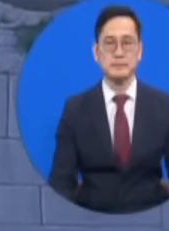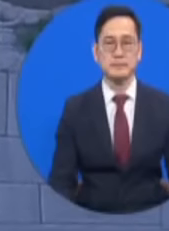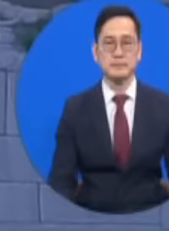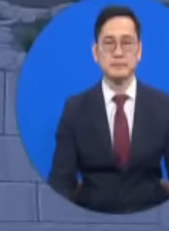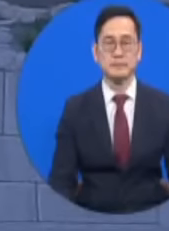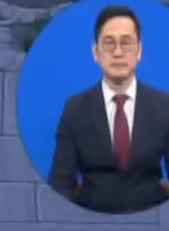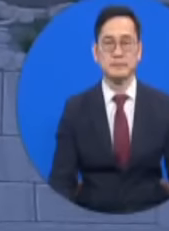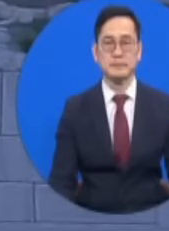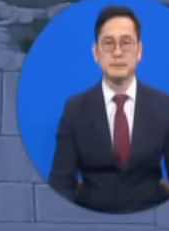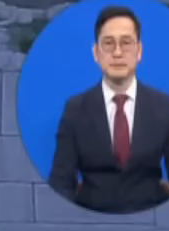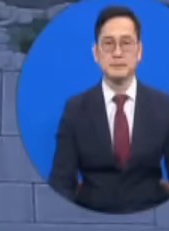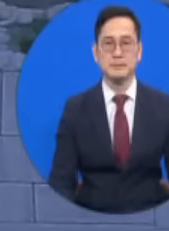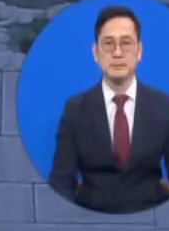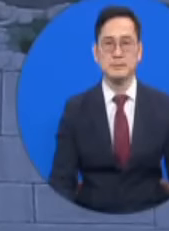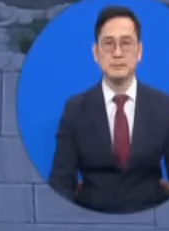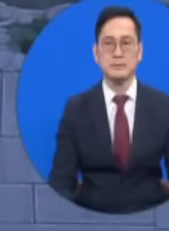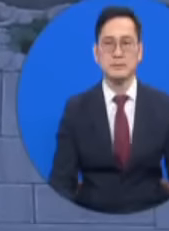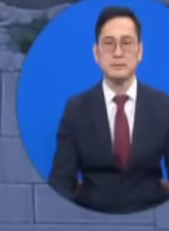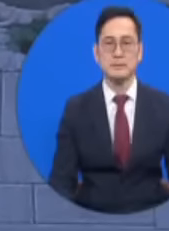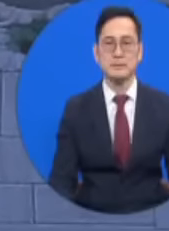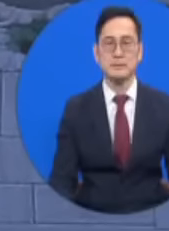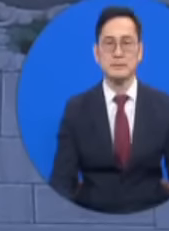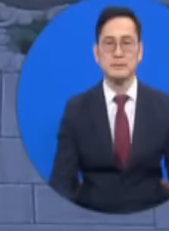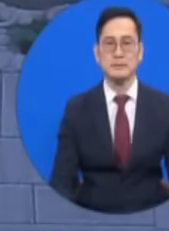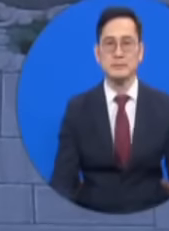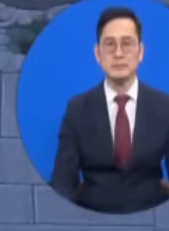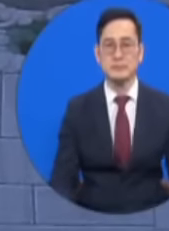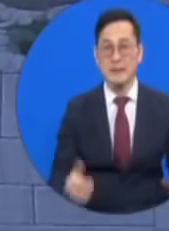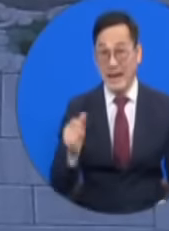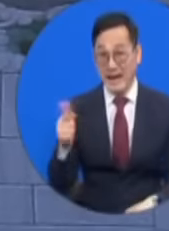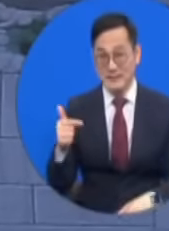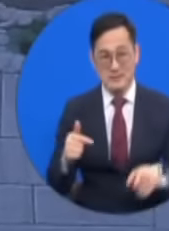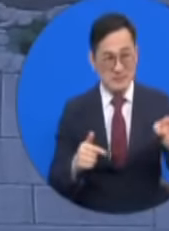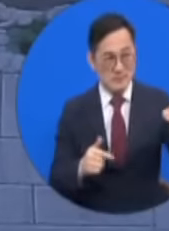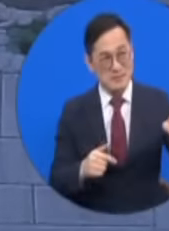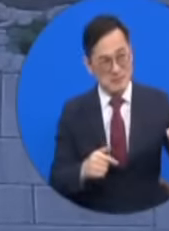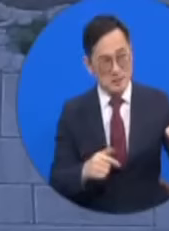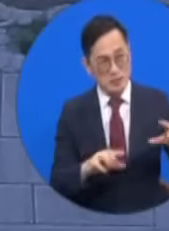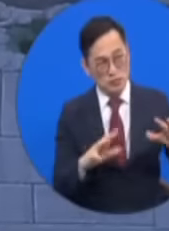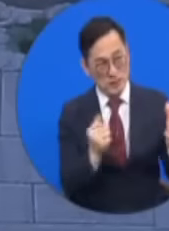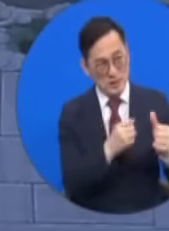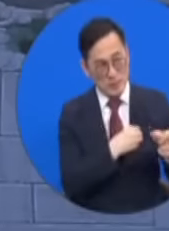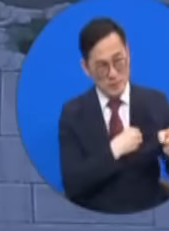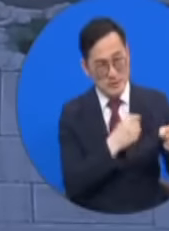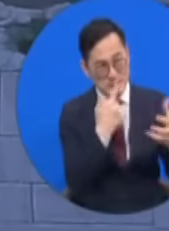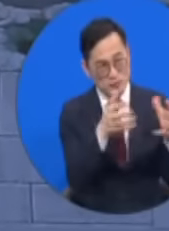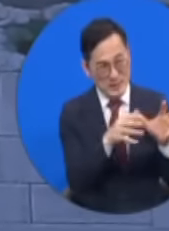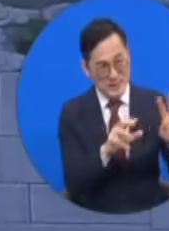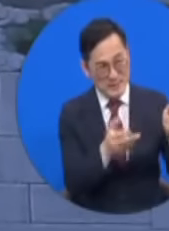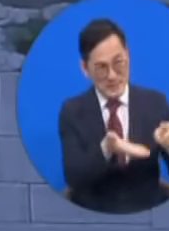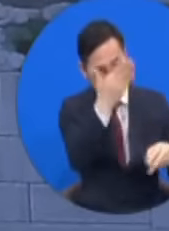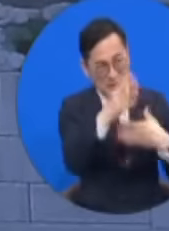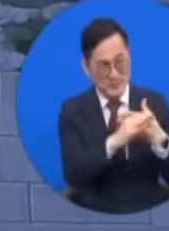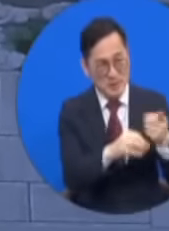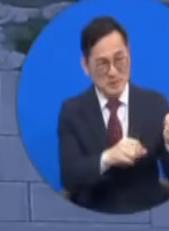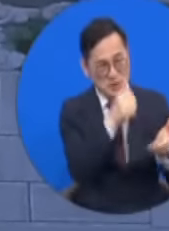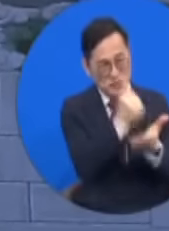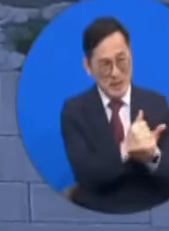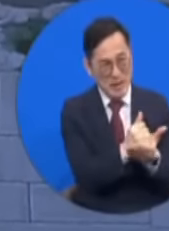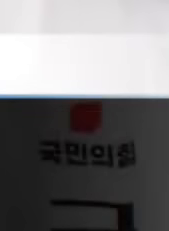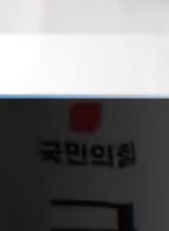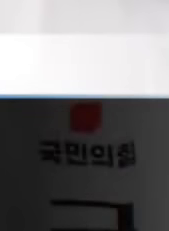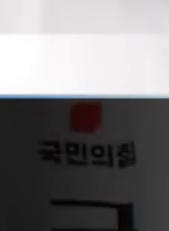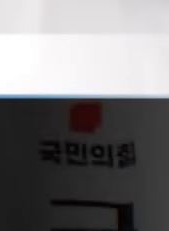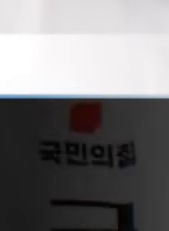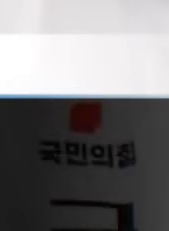그런가 하면 한동훈 비대위원장은 만약에 범야권이 200석을 가지게 되면 자기 죄를 스스로 사면할 것이다 라고도 말했습니다. 들어보시겠습니다.